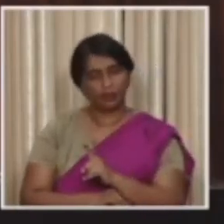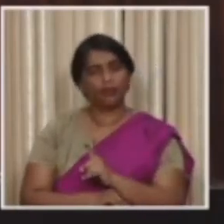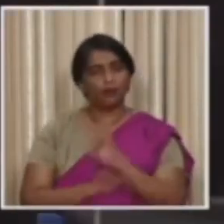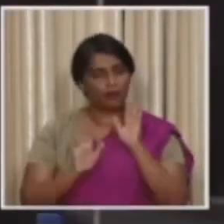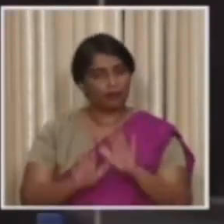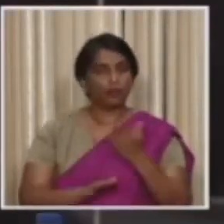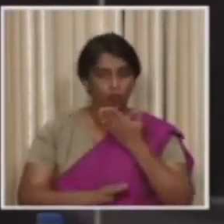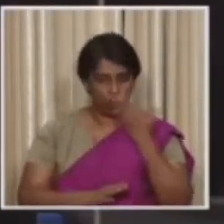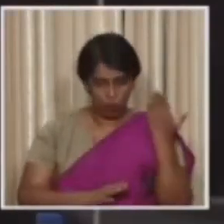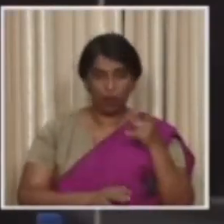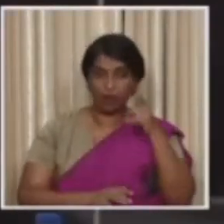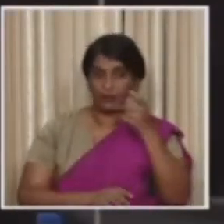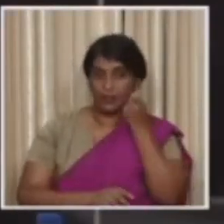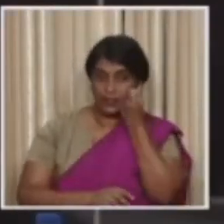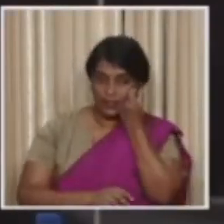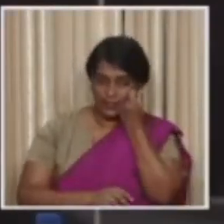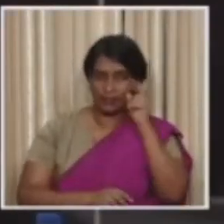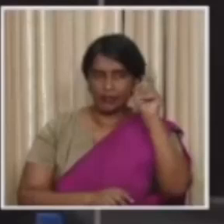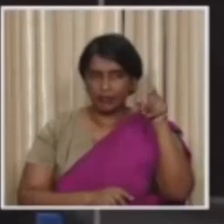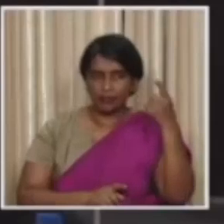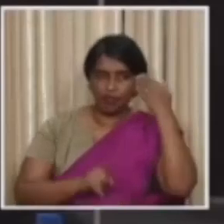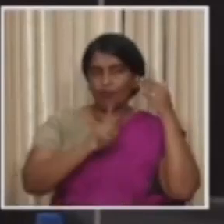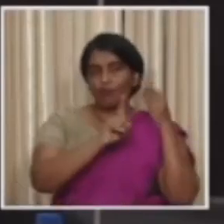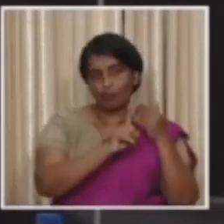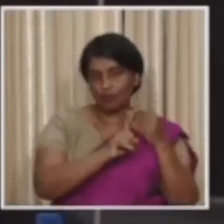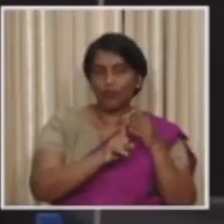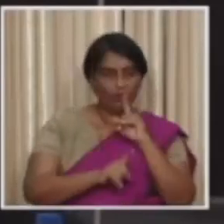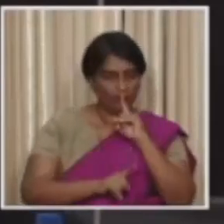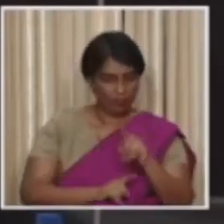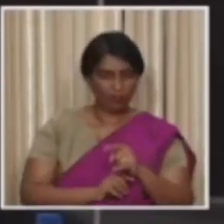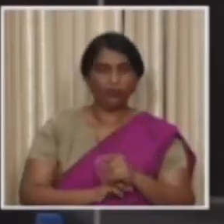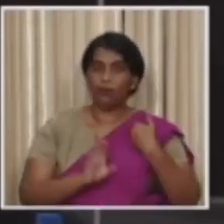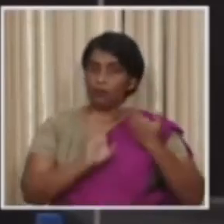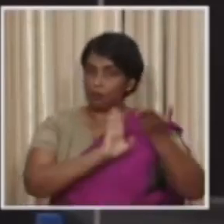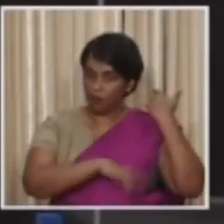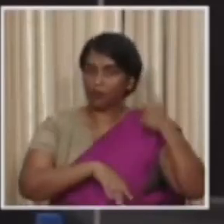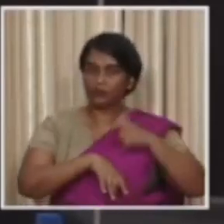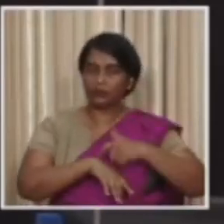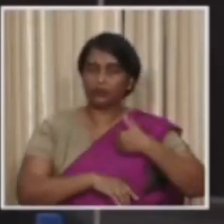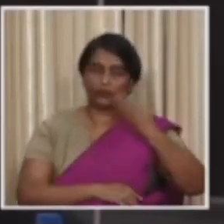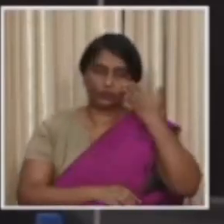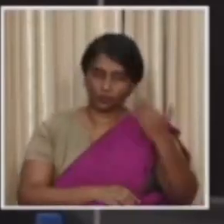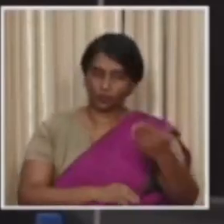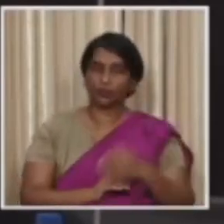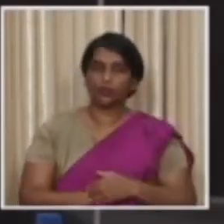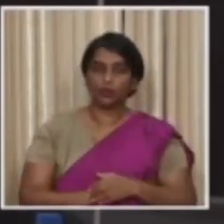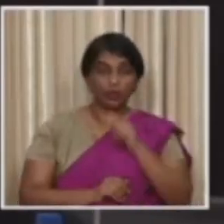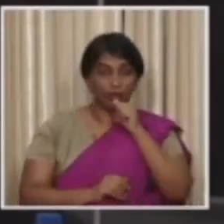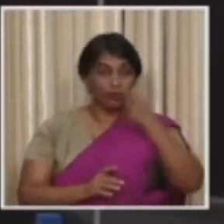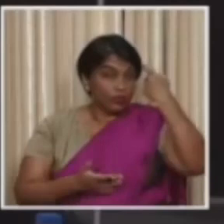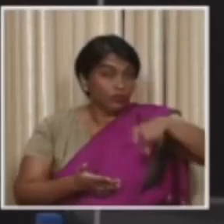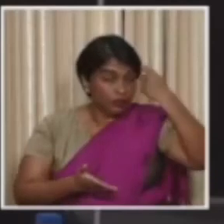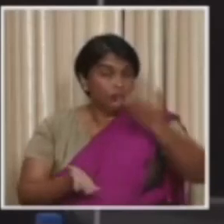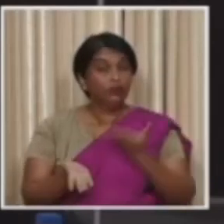velati enna puluwang oba sakakaruan kiyapa denek wenne peni hitiyat kiyala. Pahugiya kale api dakka saksi